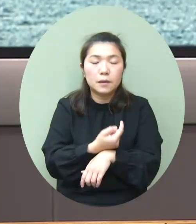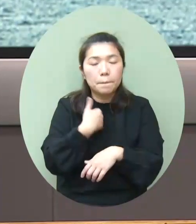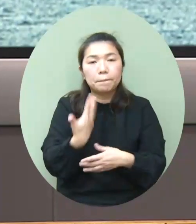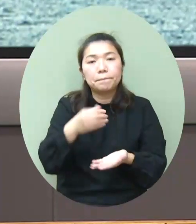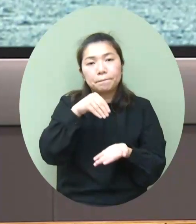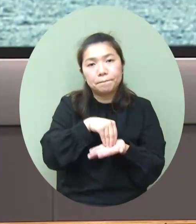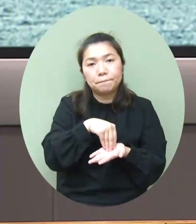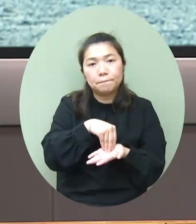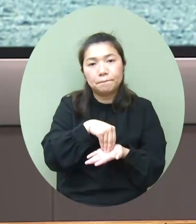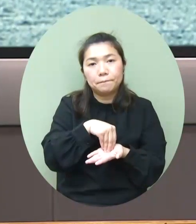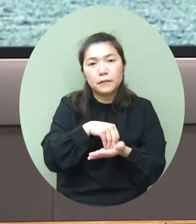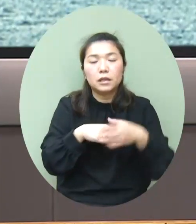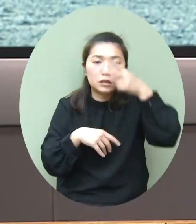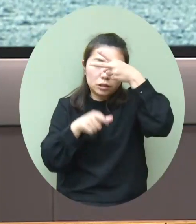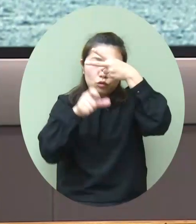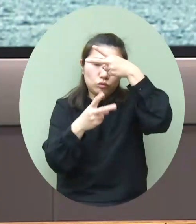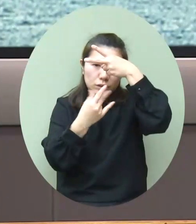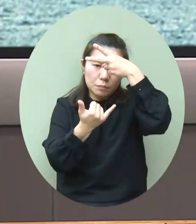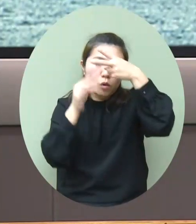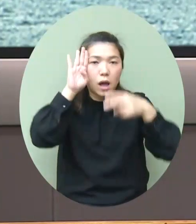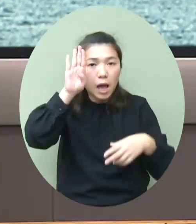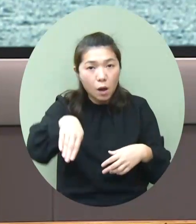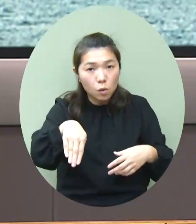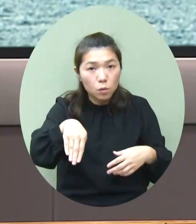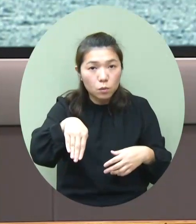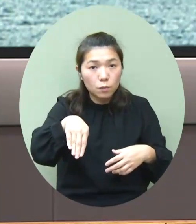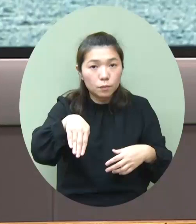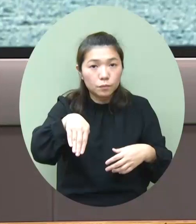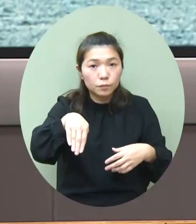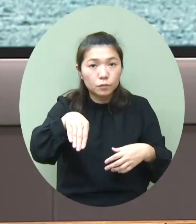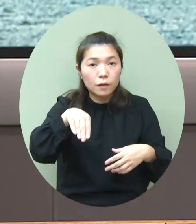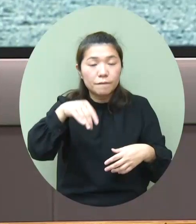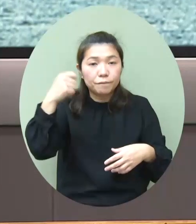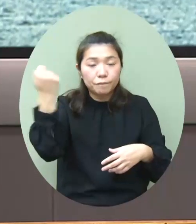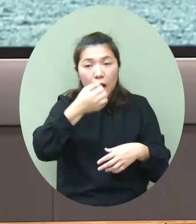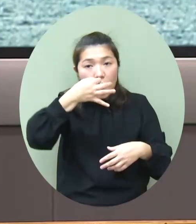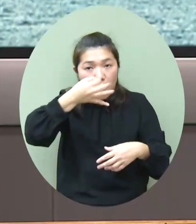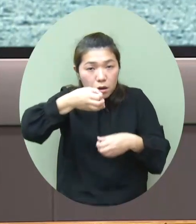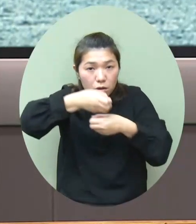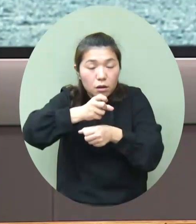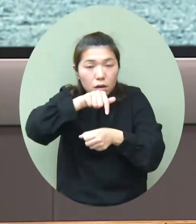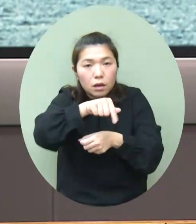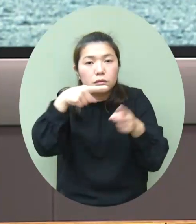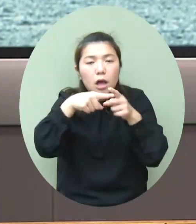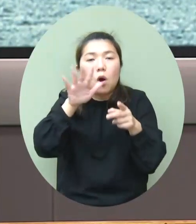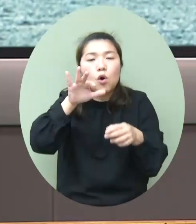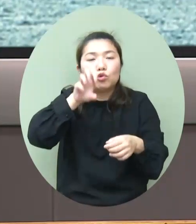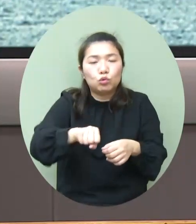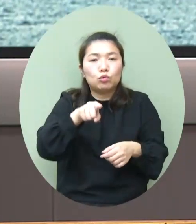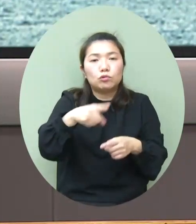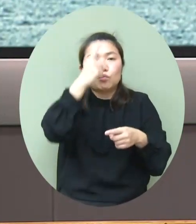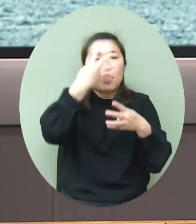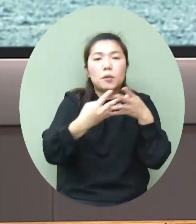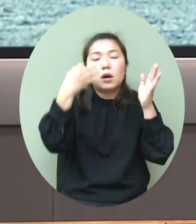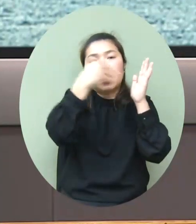期是2月26号以后，使用快速检测阳性的病人